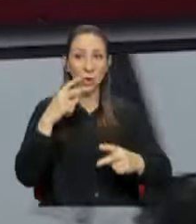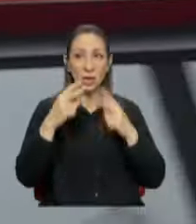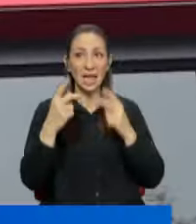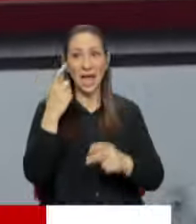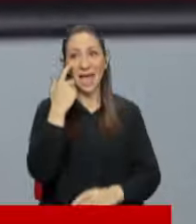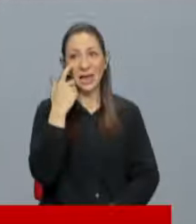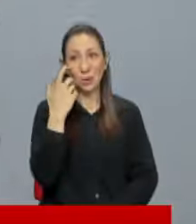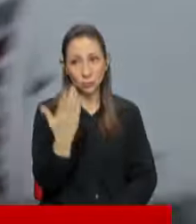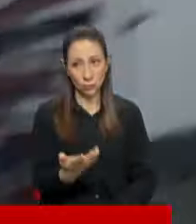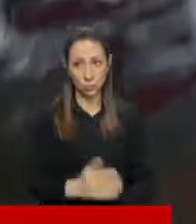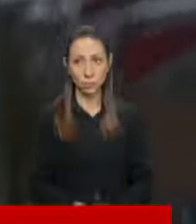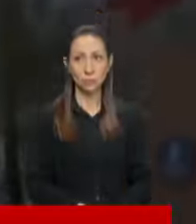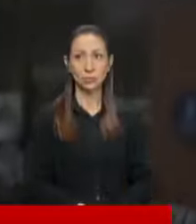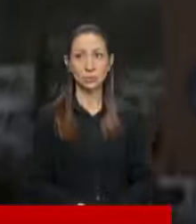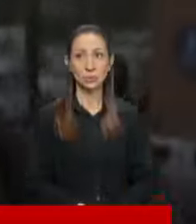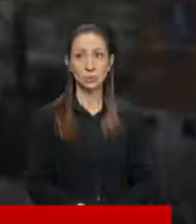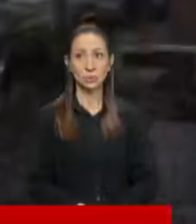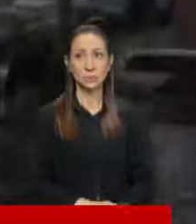hayırlı olsun.